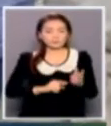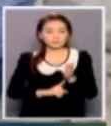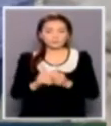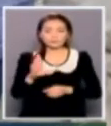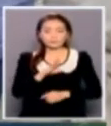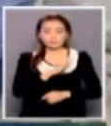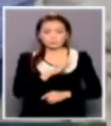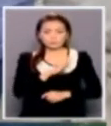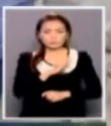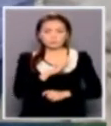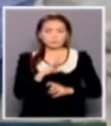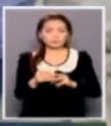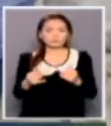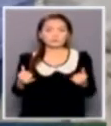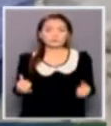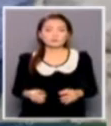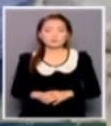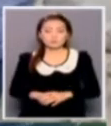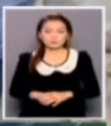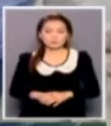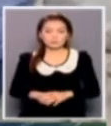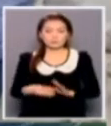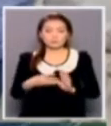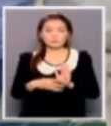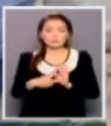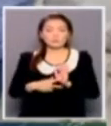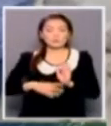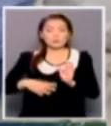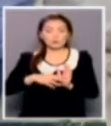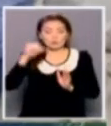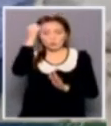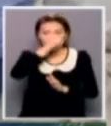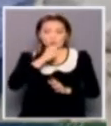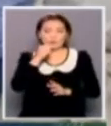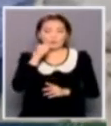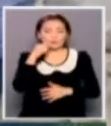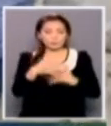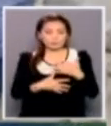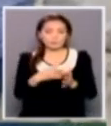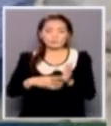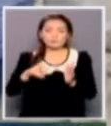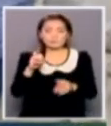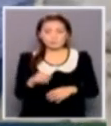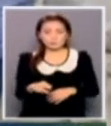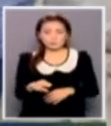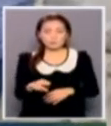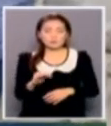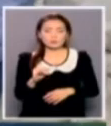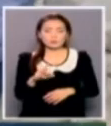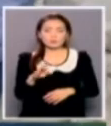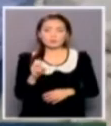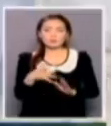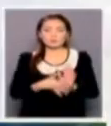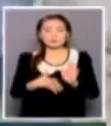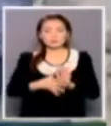болатын. Бірақ өкінішке қарай сол 89 жылдары дүние алаш күресі болып кетті, 90 жылдары сол Жұмекен